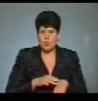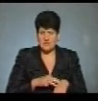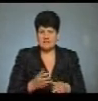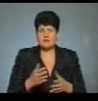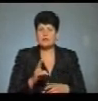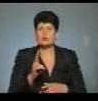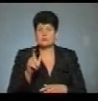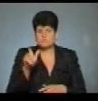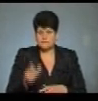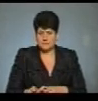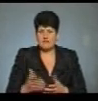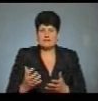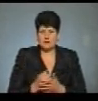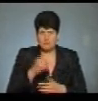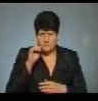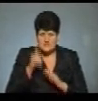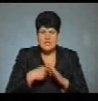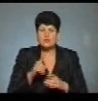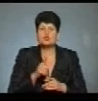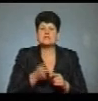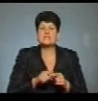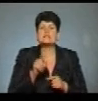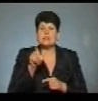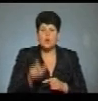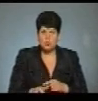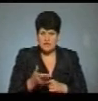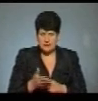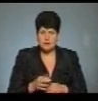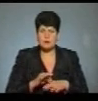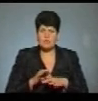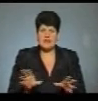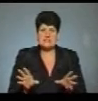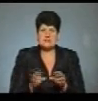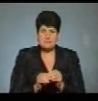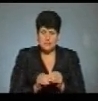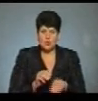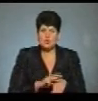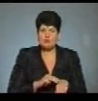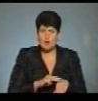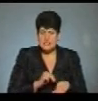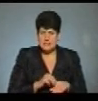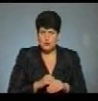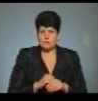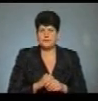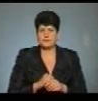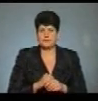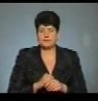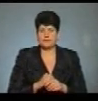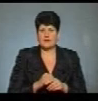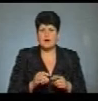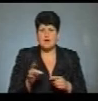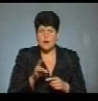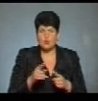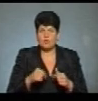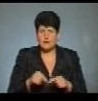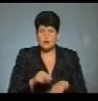осіб. Вдалося нам взнати, що це за людина, тобто ідентифікацію ми провели спільно з поліцією райвідділу